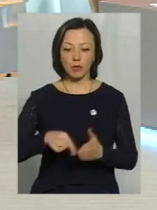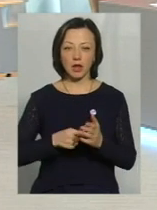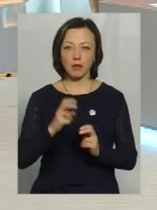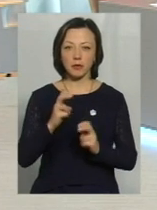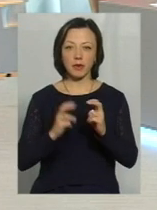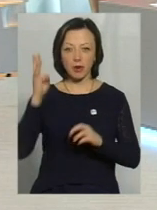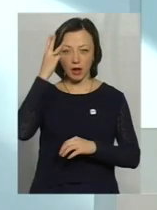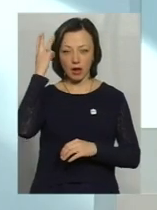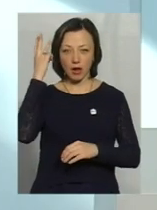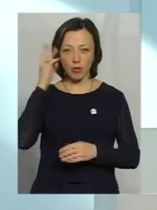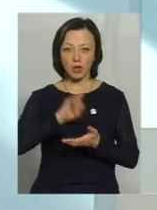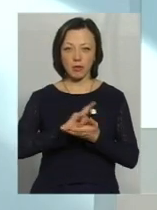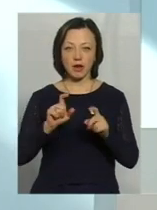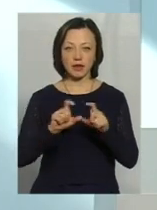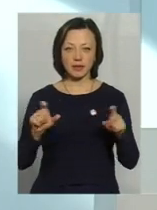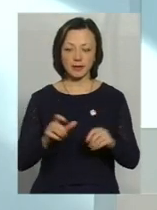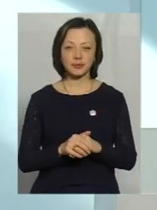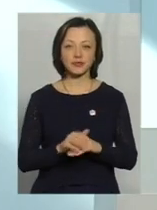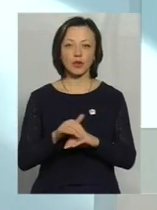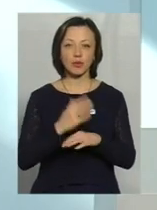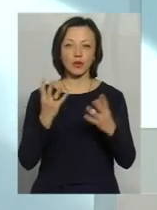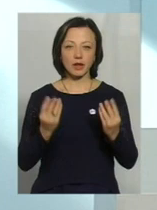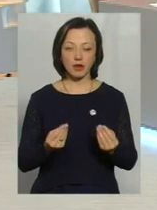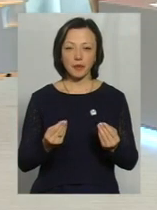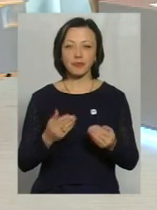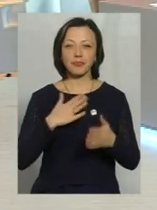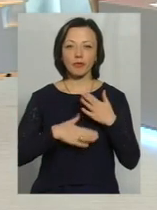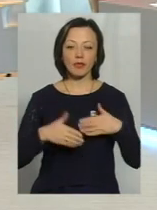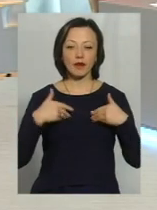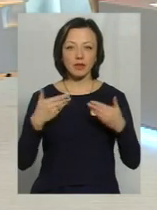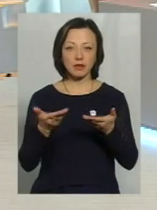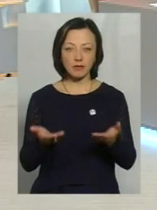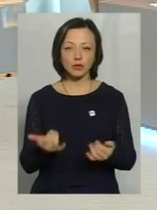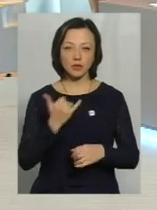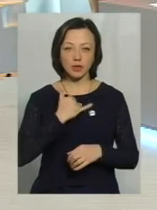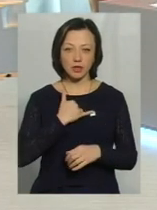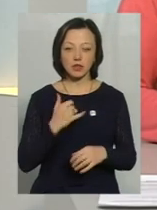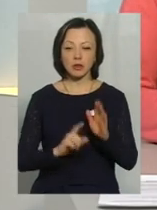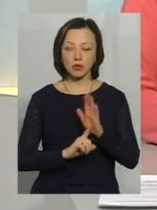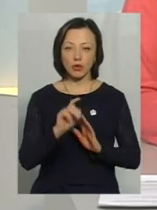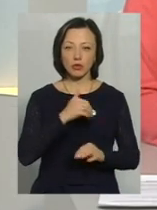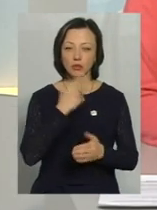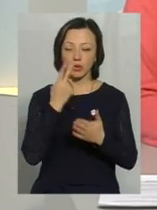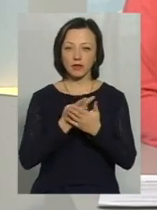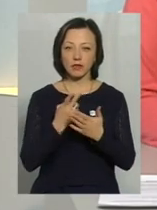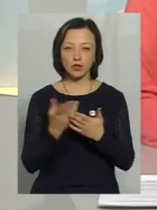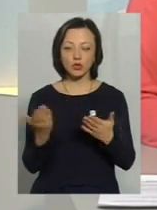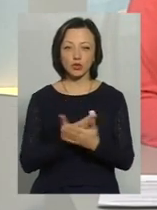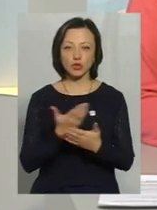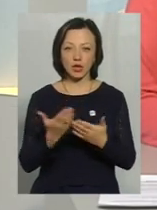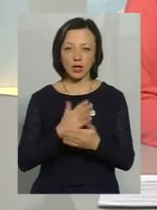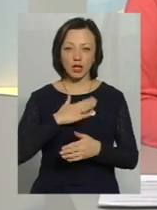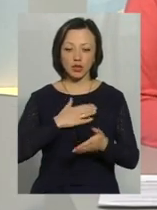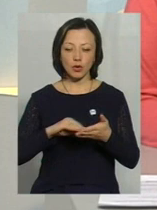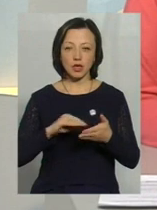«Аеропорт Хмельницький». Доброго дня. Доброго дня. Рада вас вітати сьогодні тут. На початок я хочу, щоб ми всі подивились сюжет.